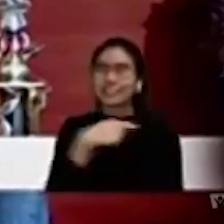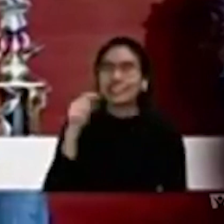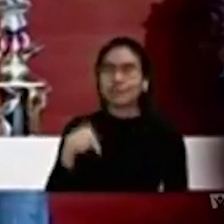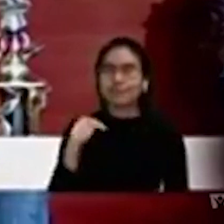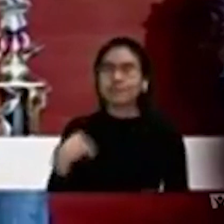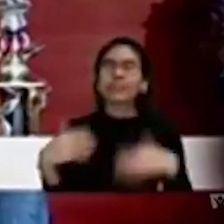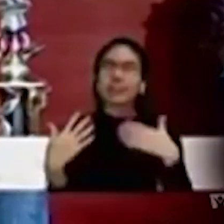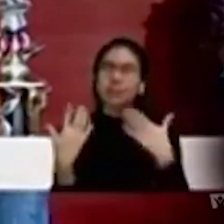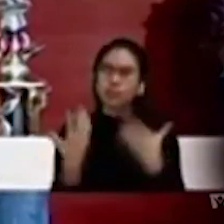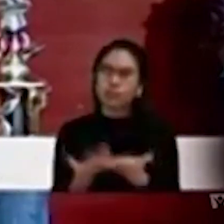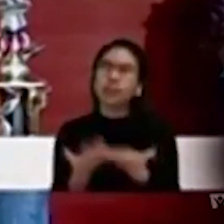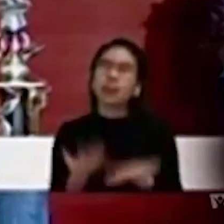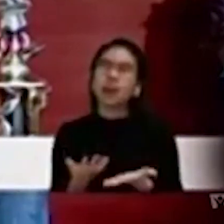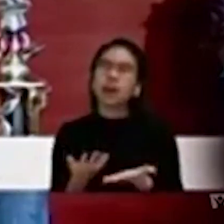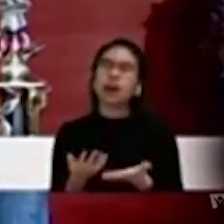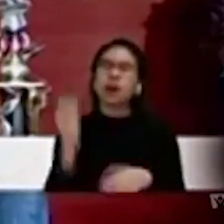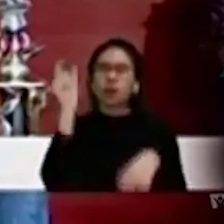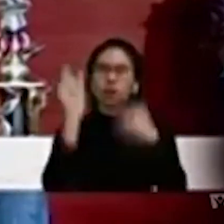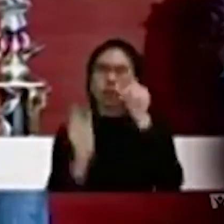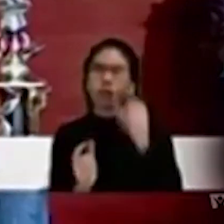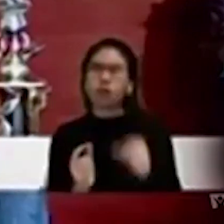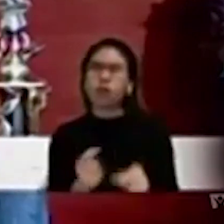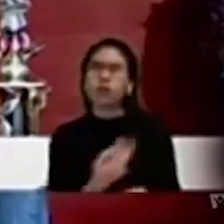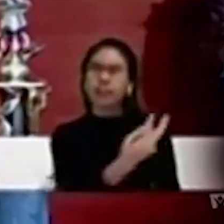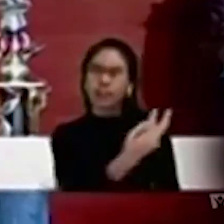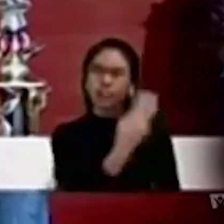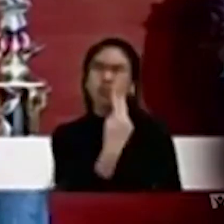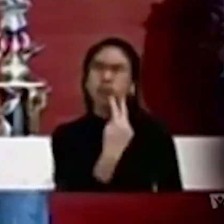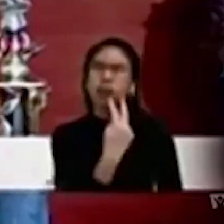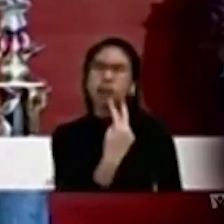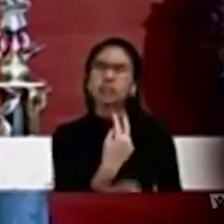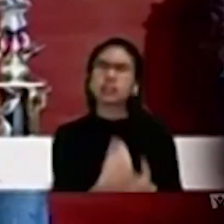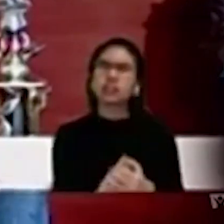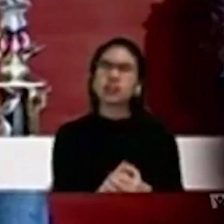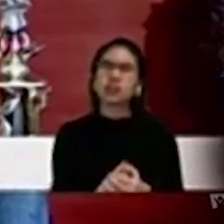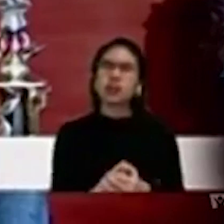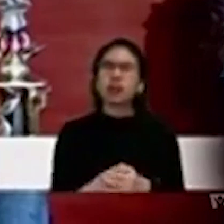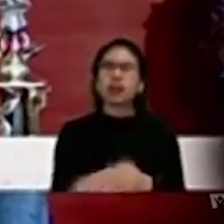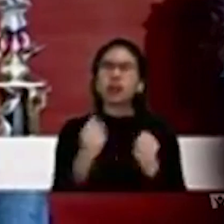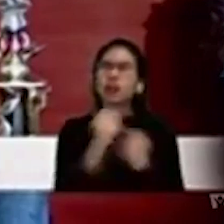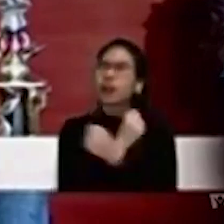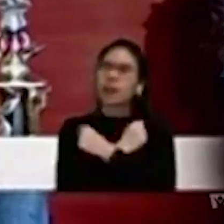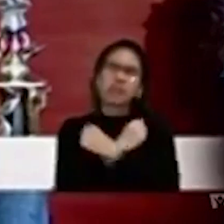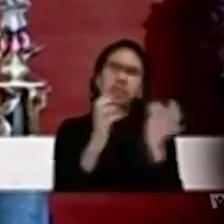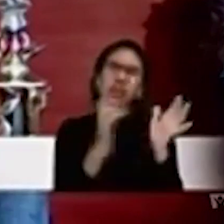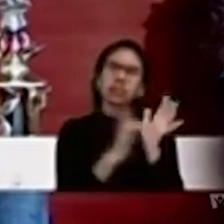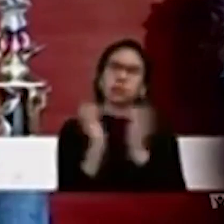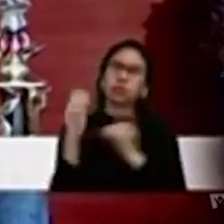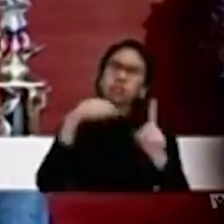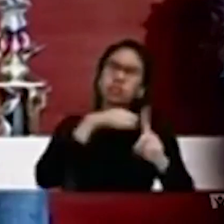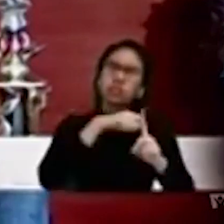melihat pancaran kasih Yesus Kristus melalui rumah sakit ini dan juga melalui kami